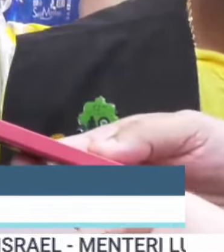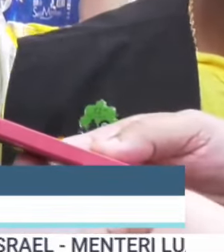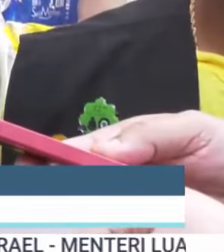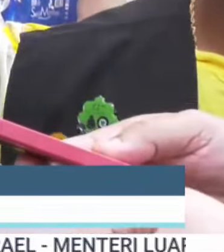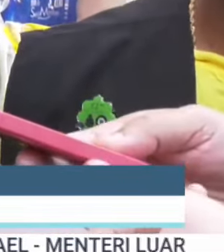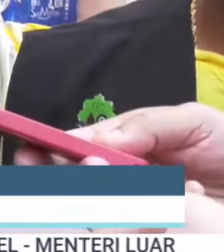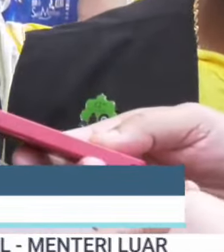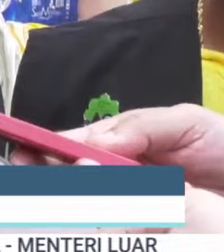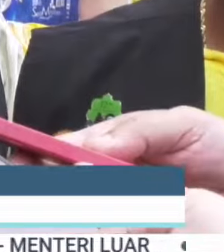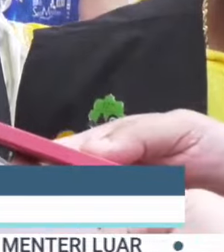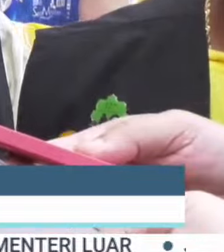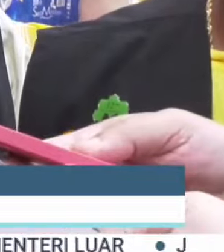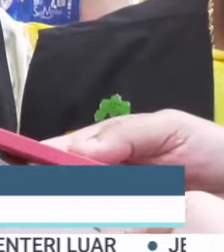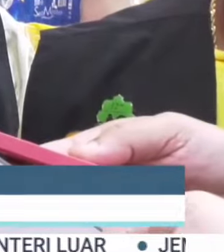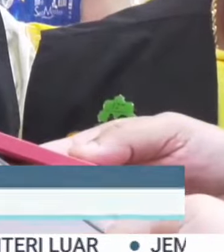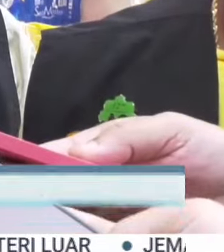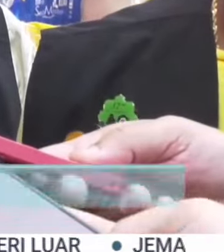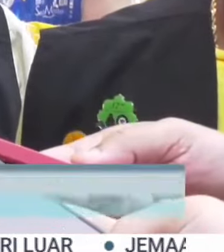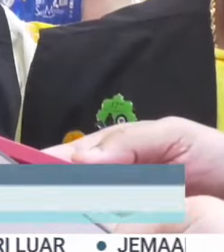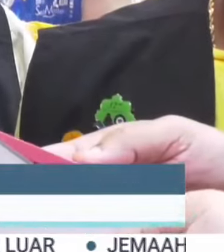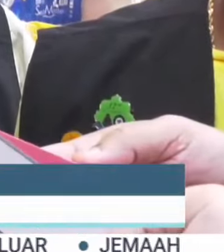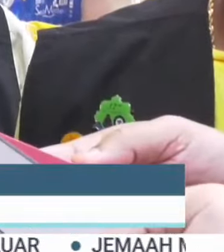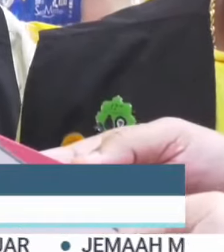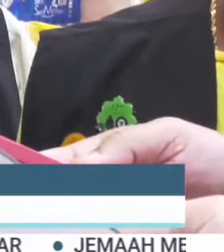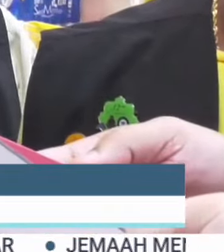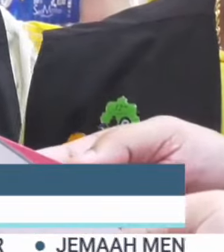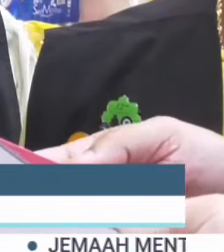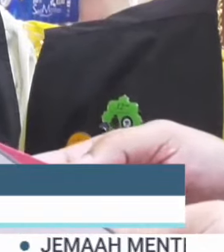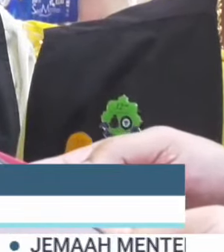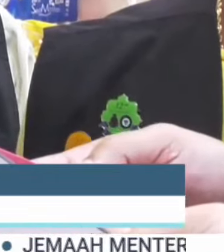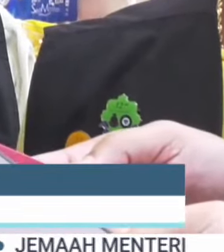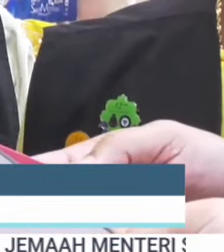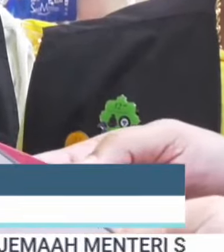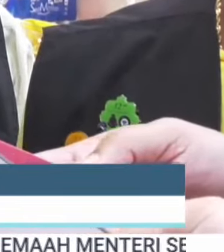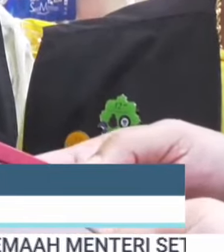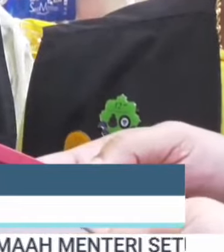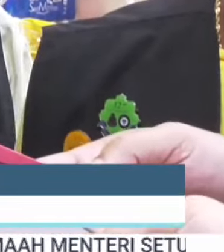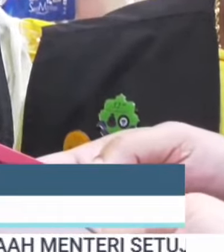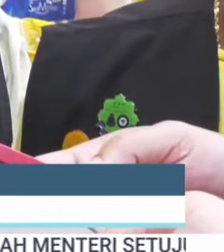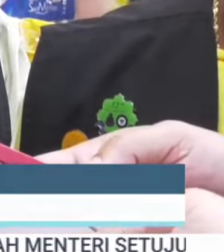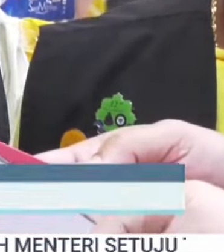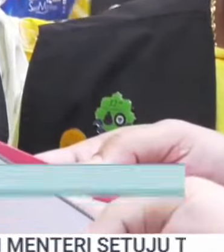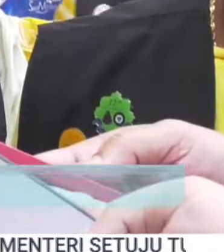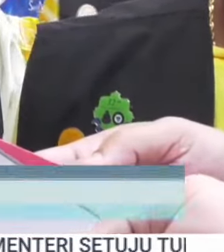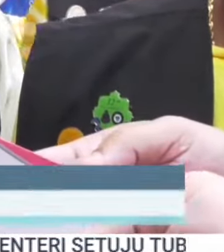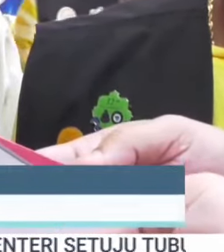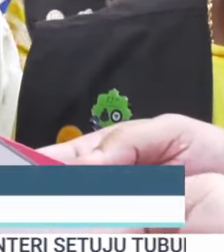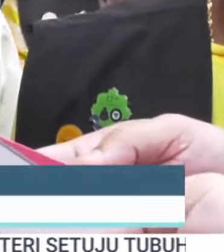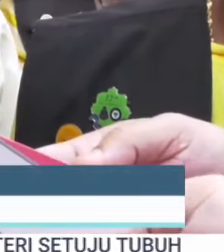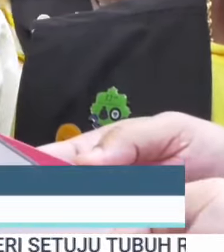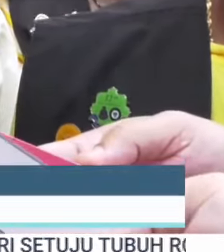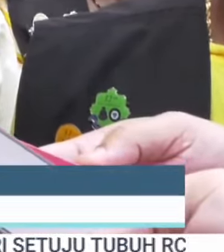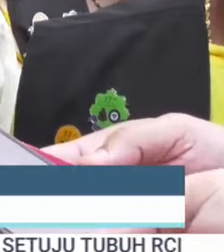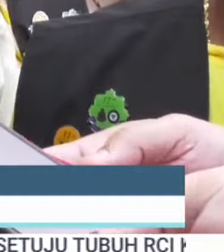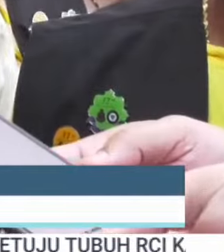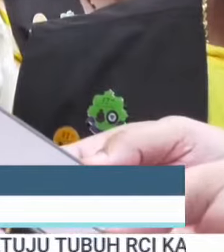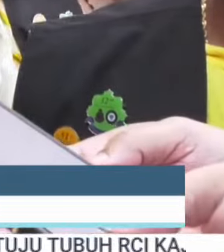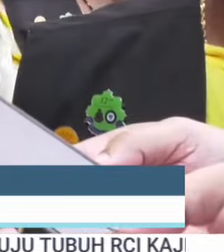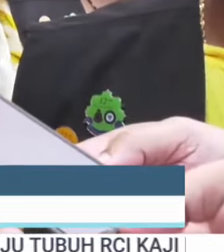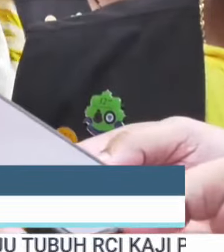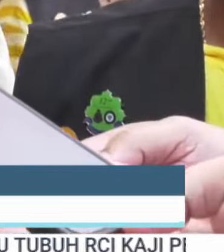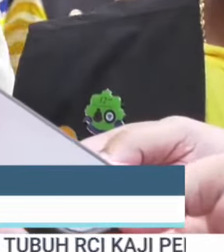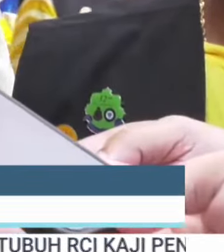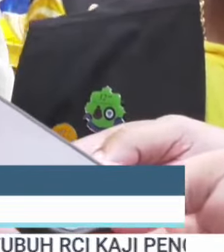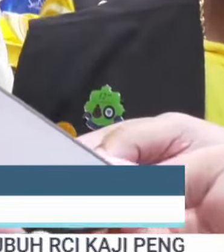berkenaan kami menasihati pengunjung untuk berhati-hati dengan barang-barang berharga mereka dan